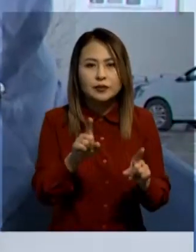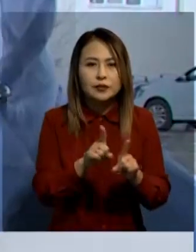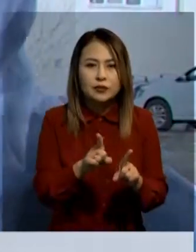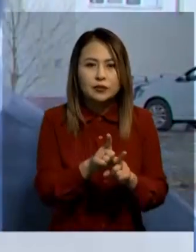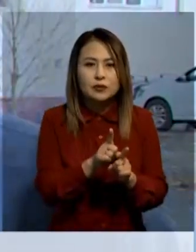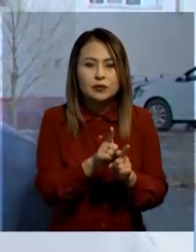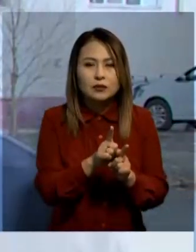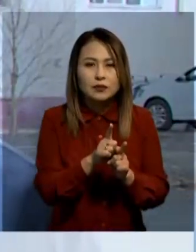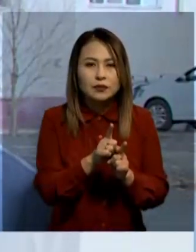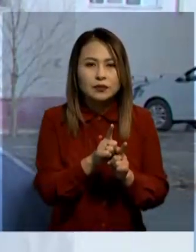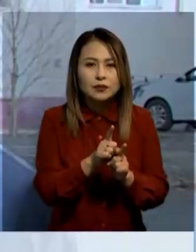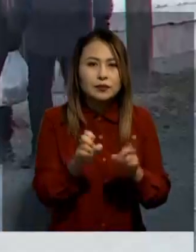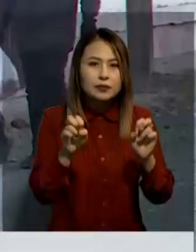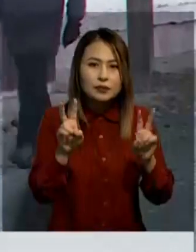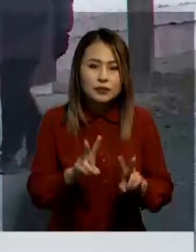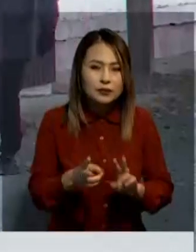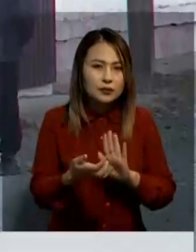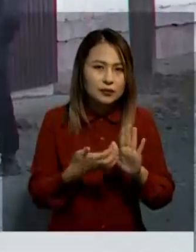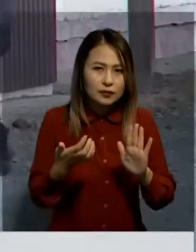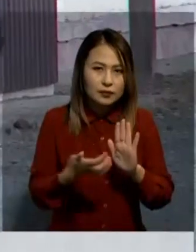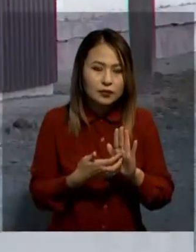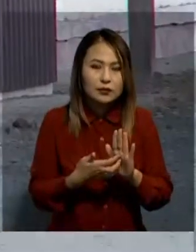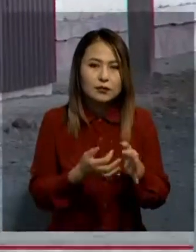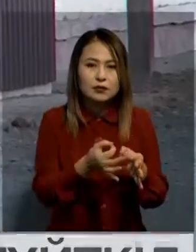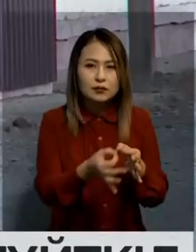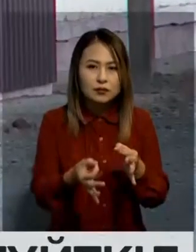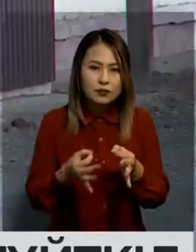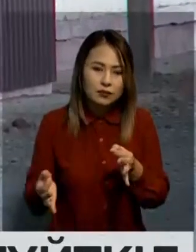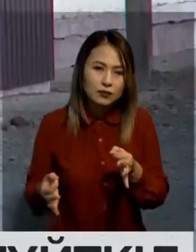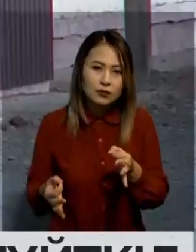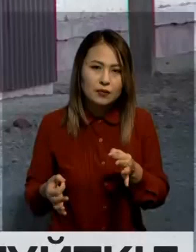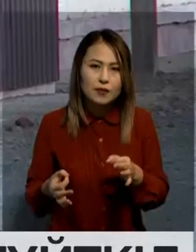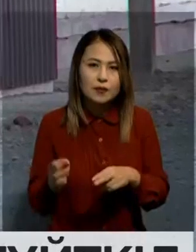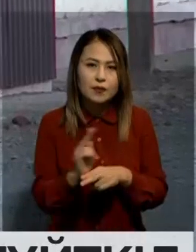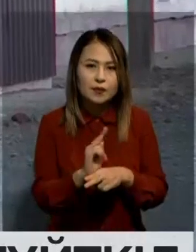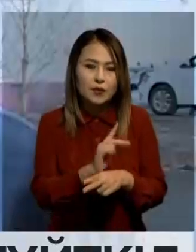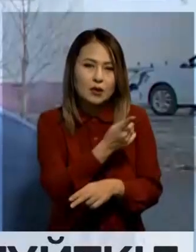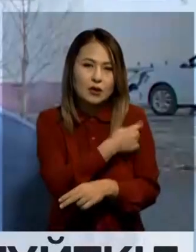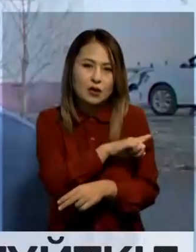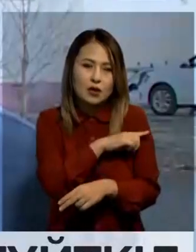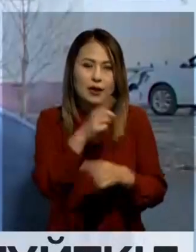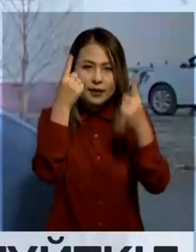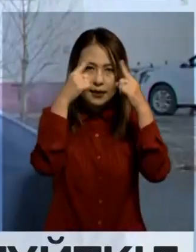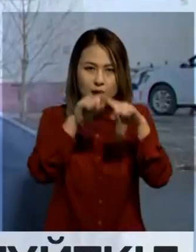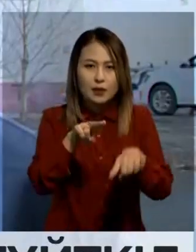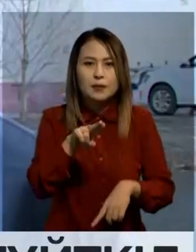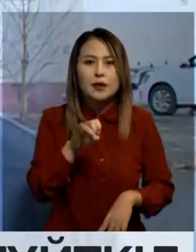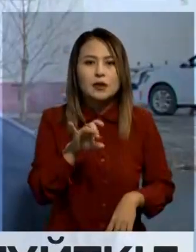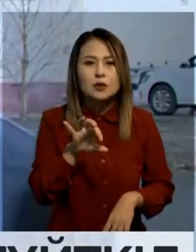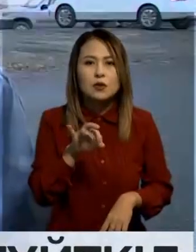міне. Мамандар жетпейді. Шалғай өңір болғаннан кейін бе, емханаға техперсонал дейді. Соларға дейін бізге